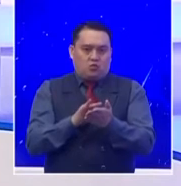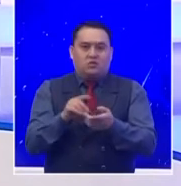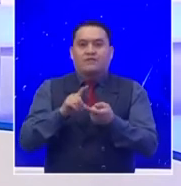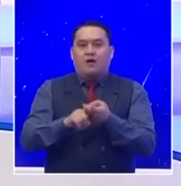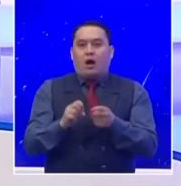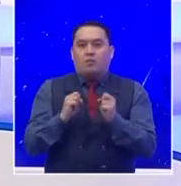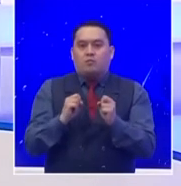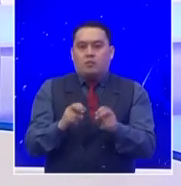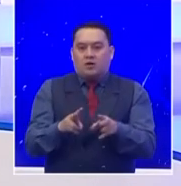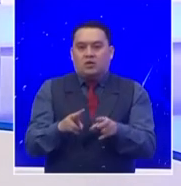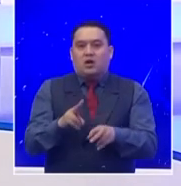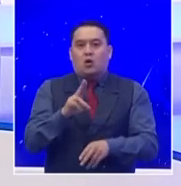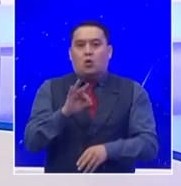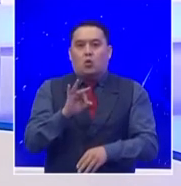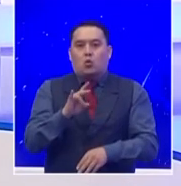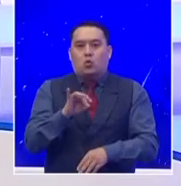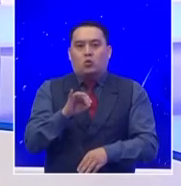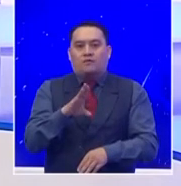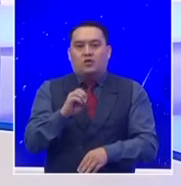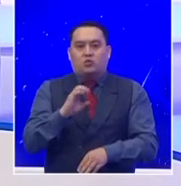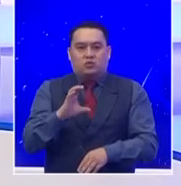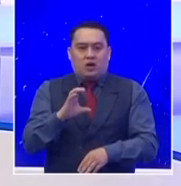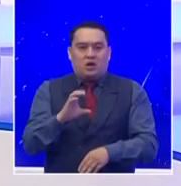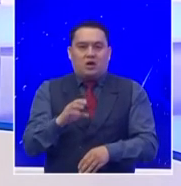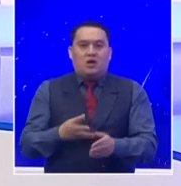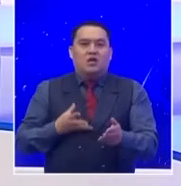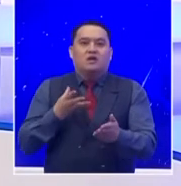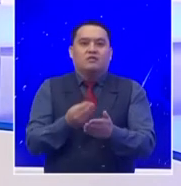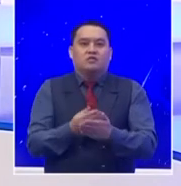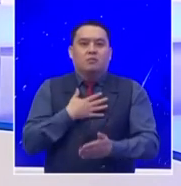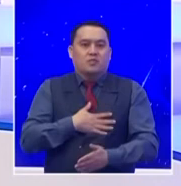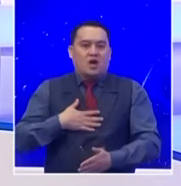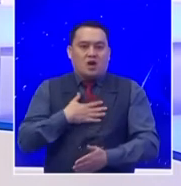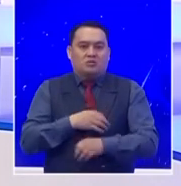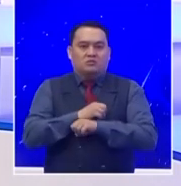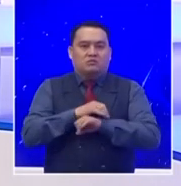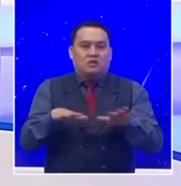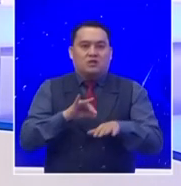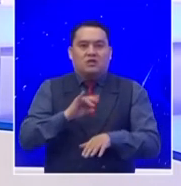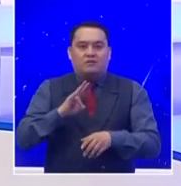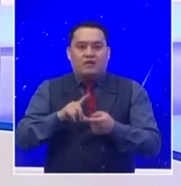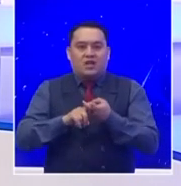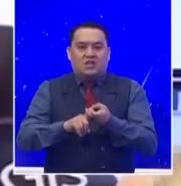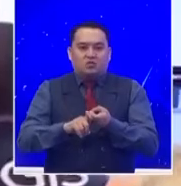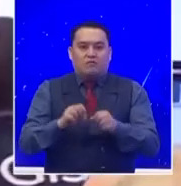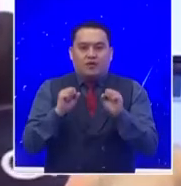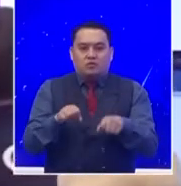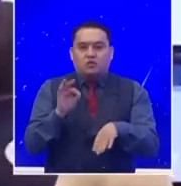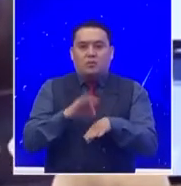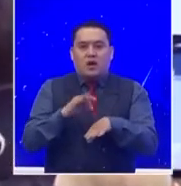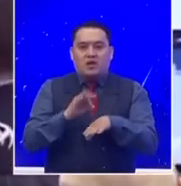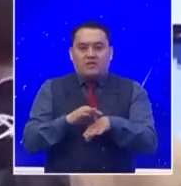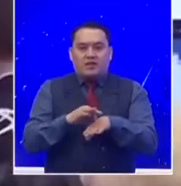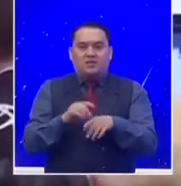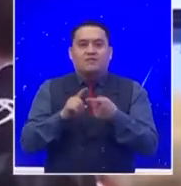связано с опасениями вокруг распространения коронавируса. Инвесторы обеспокоены масштабами распространения инфекции, так как вспышка заболевания